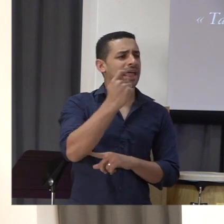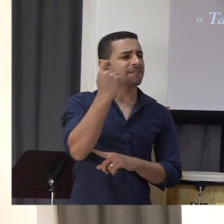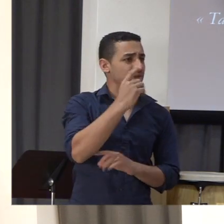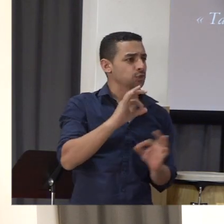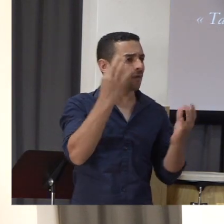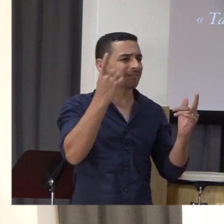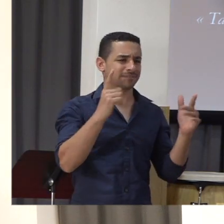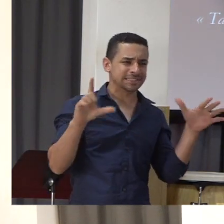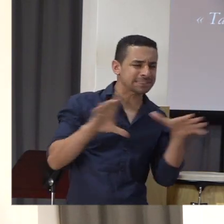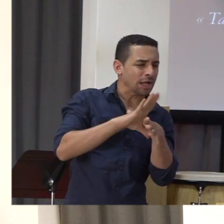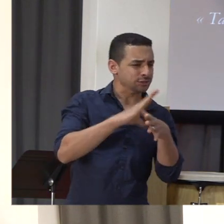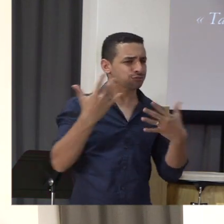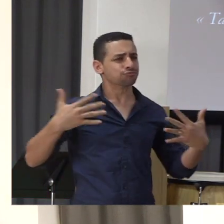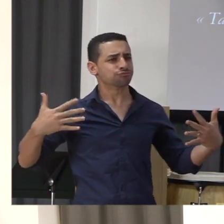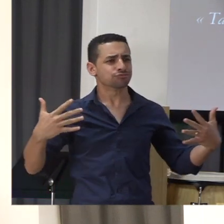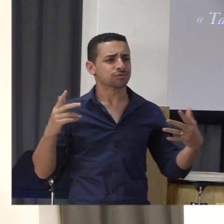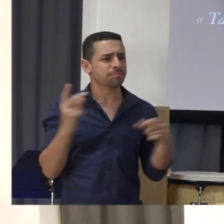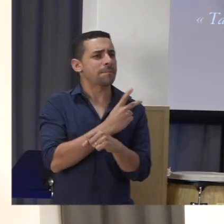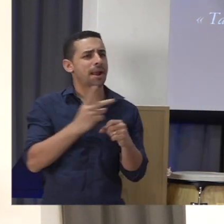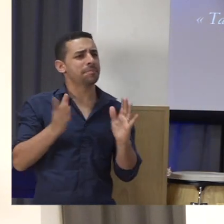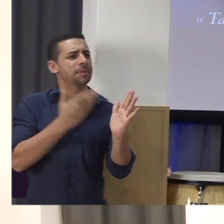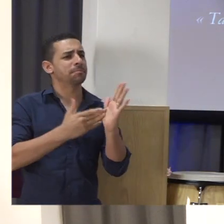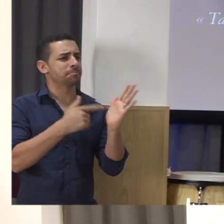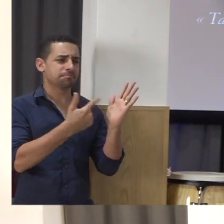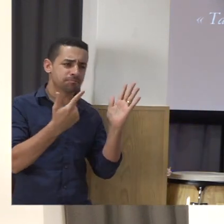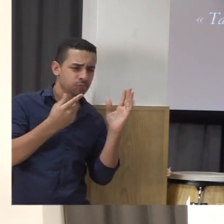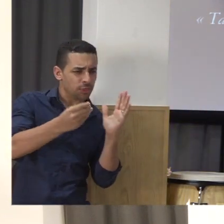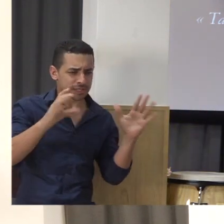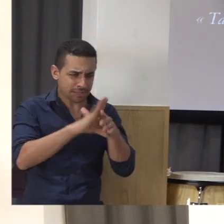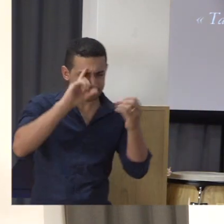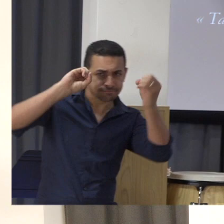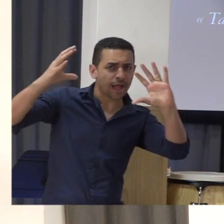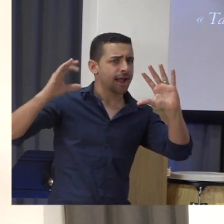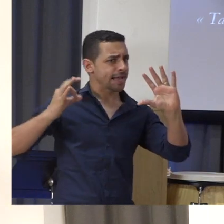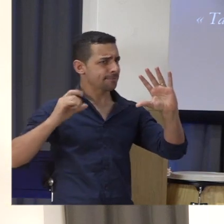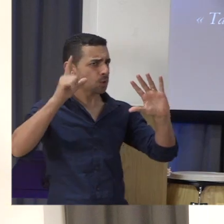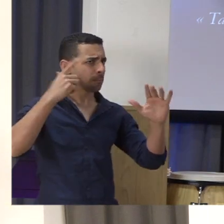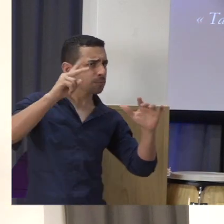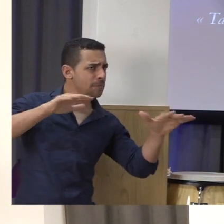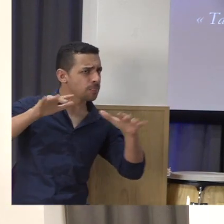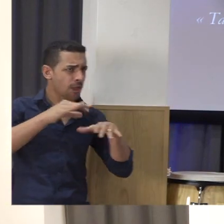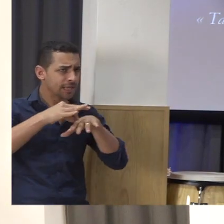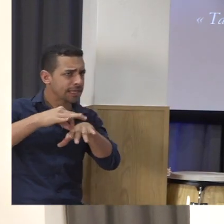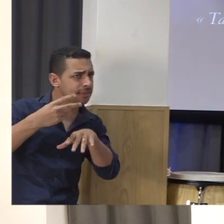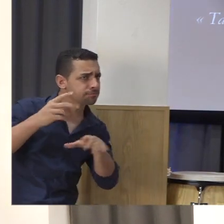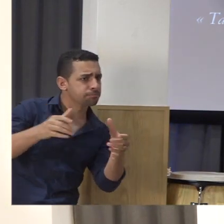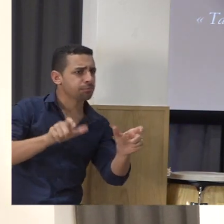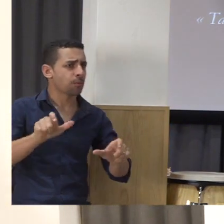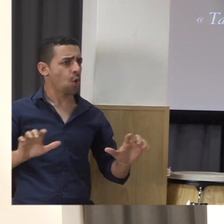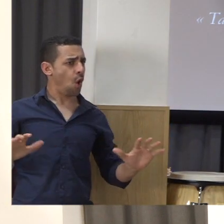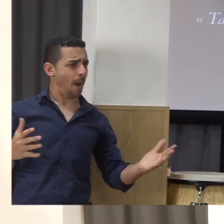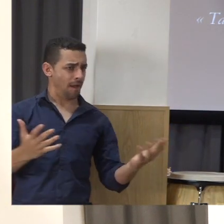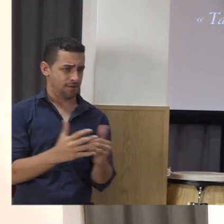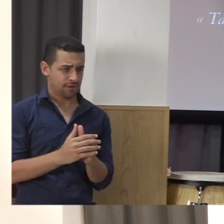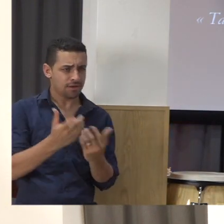cette métaphore importante dans la Bible pour illustrer de quelle manière Dieu conduit les siens. Nous avons cette